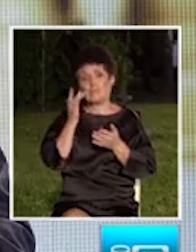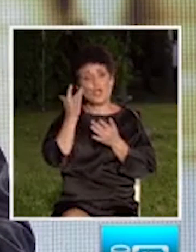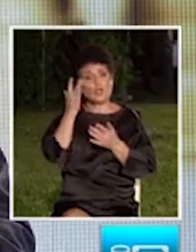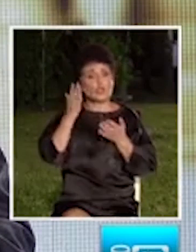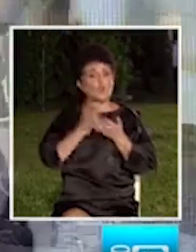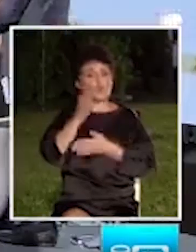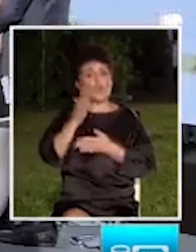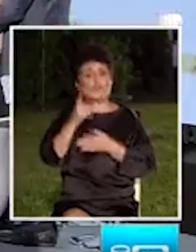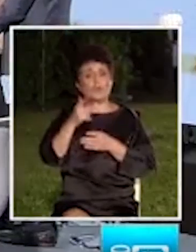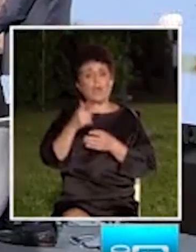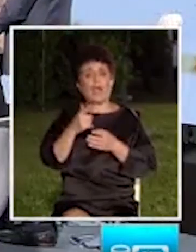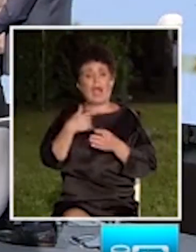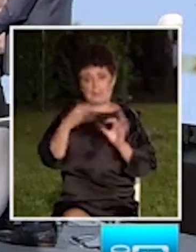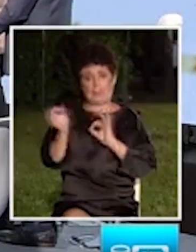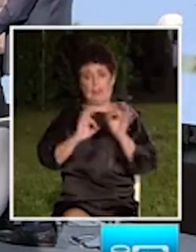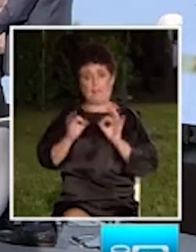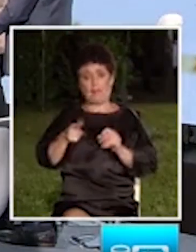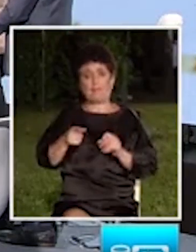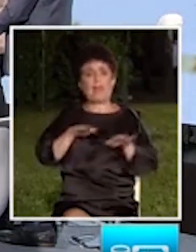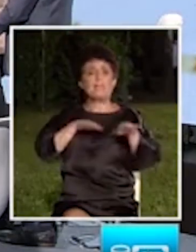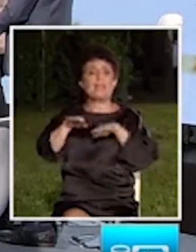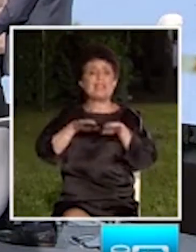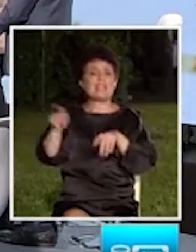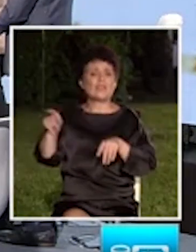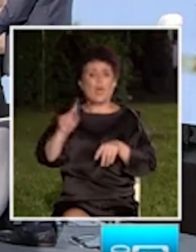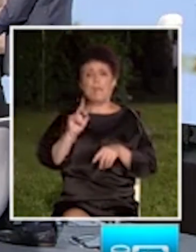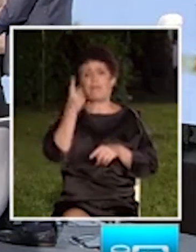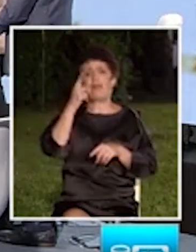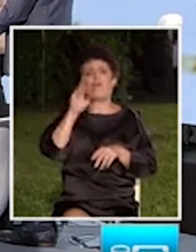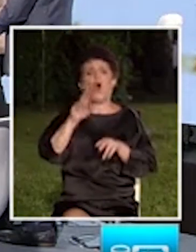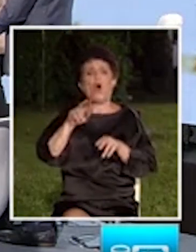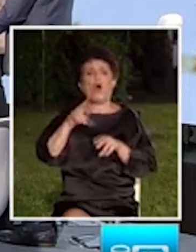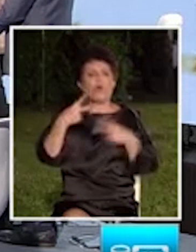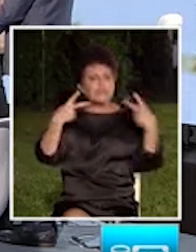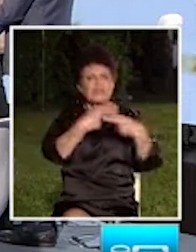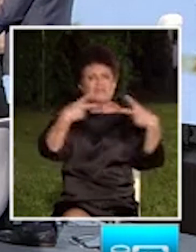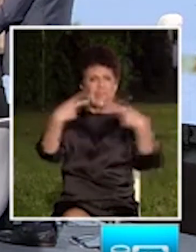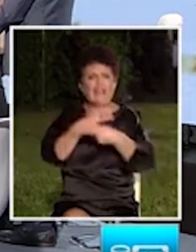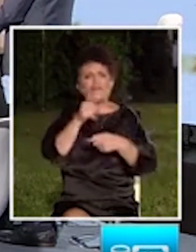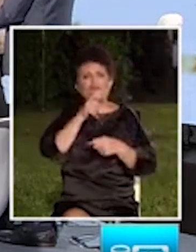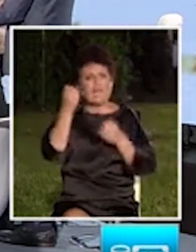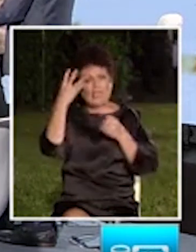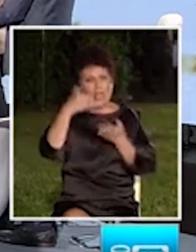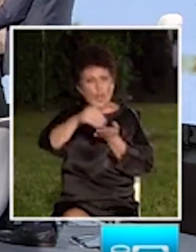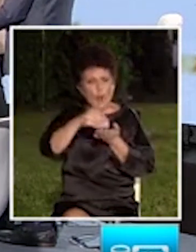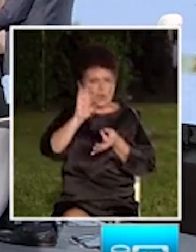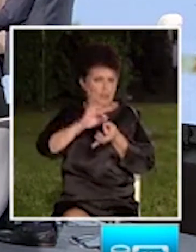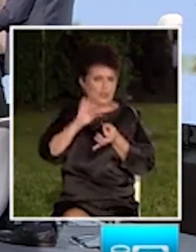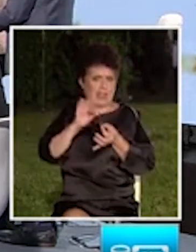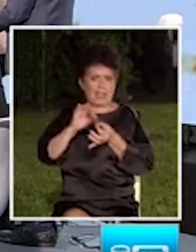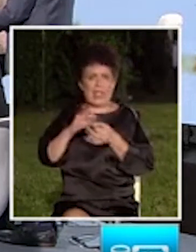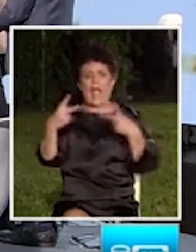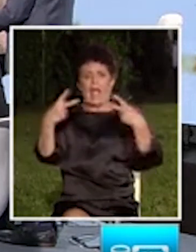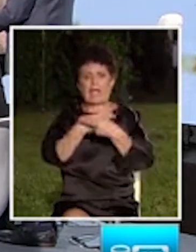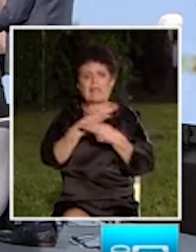со ребаланс кој што се подготвува од страна на министерството, кој што проводи, крати секаде кај што не смееш да потрошиш, пред се крати